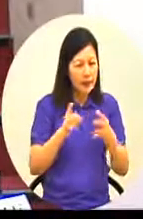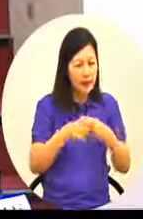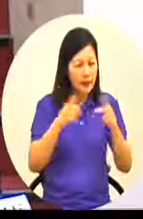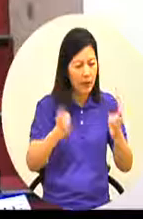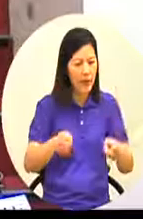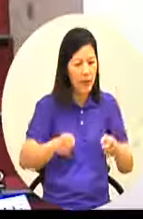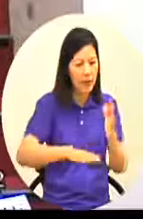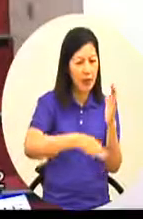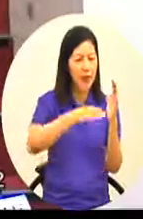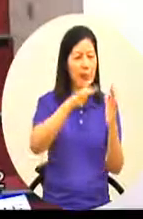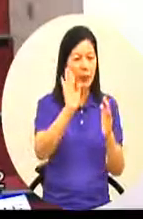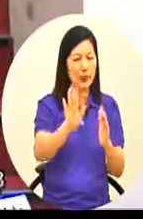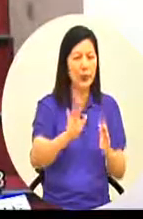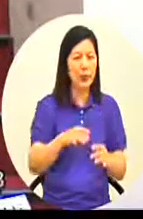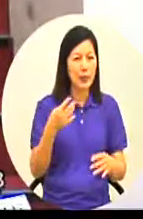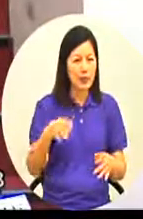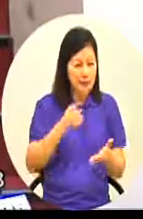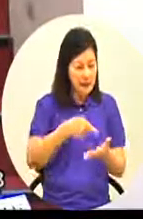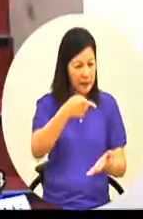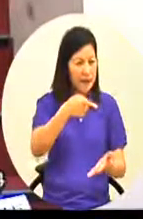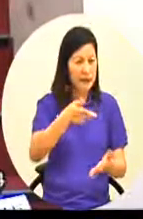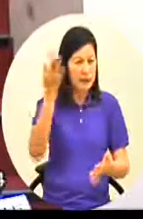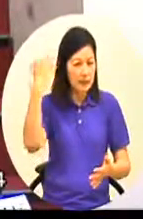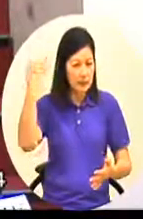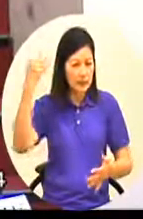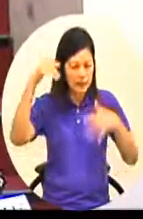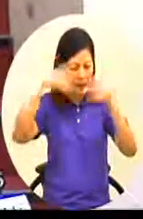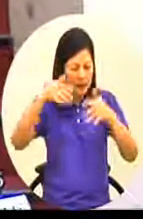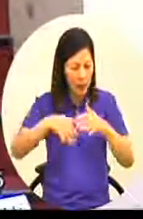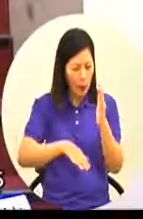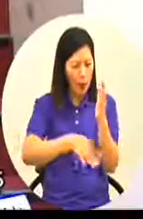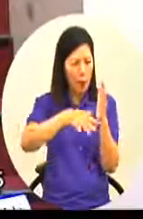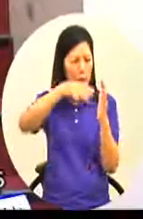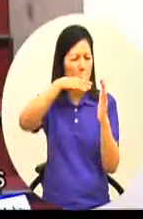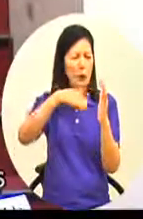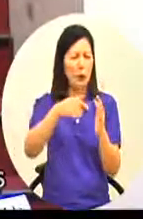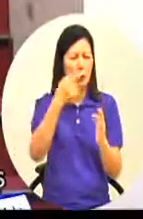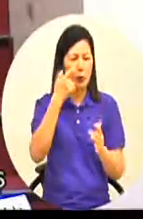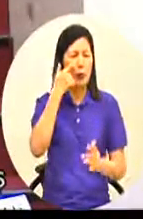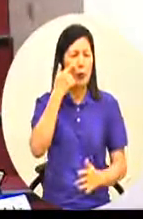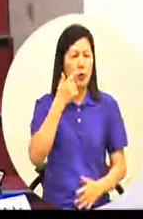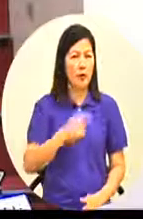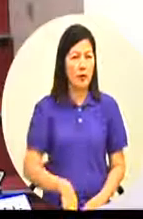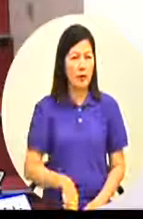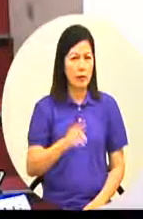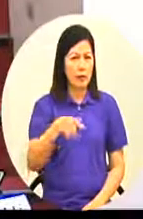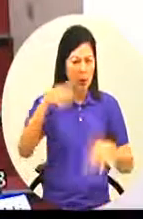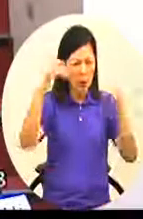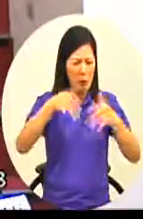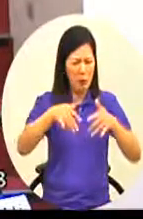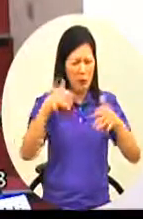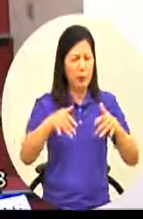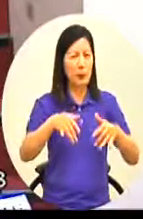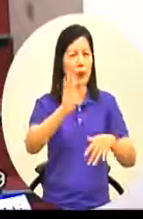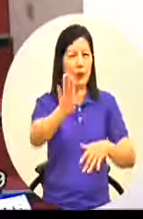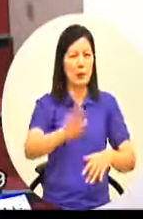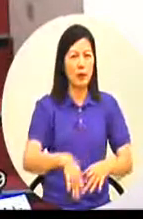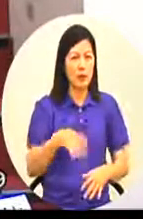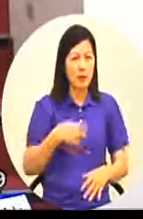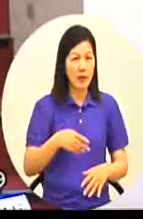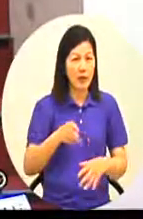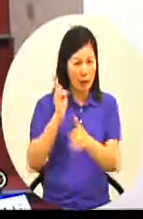淹水的问题，啊，迄边这边个是迄边的淹大水啦，所以那次那个真的是时暴雨，但是阮随请人